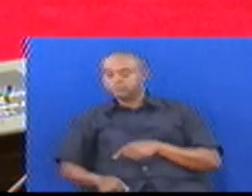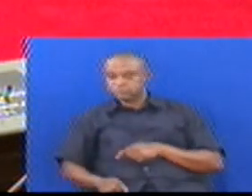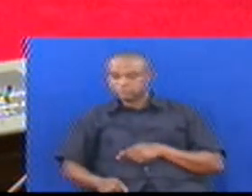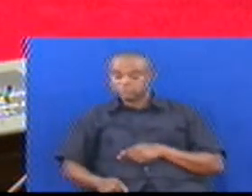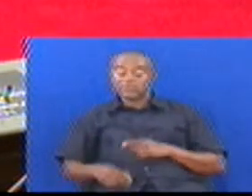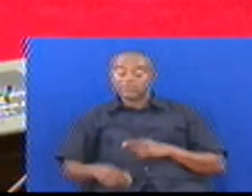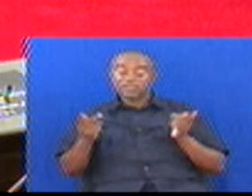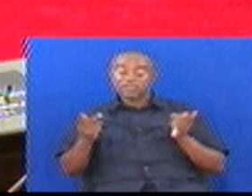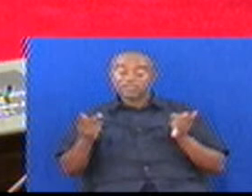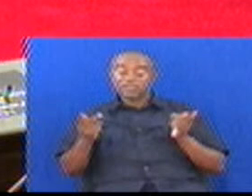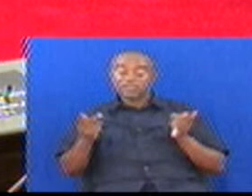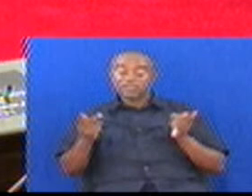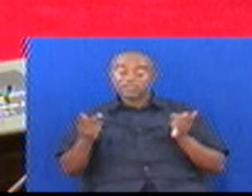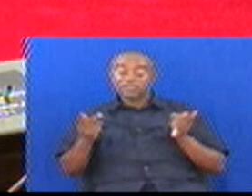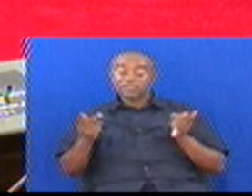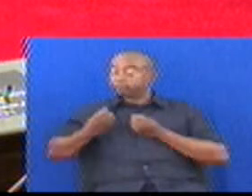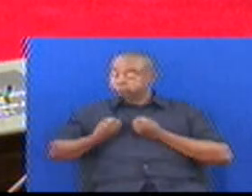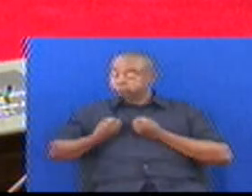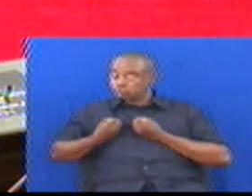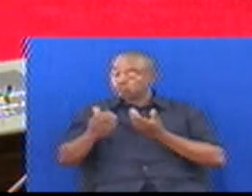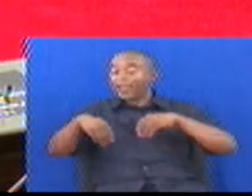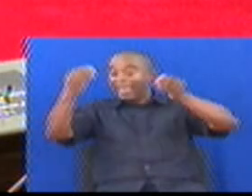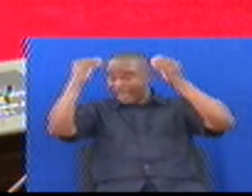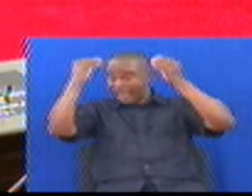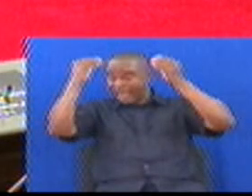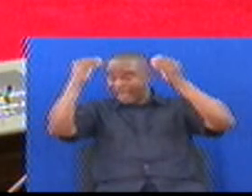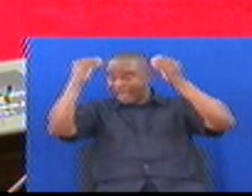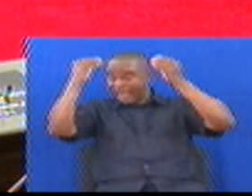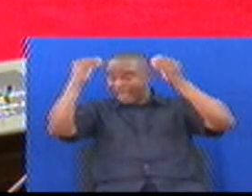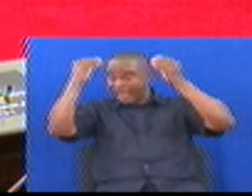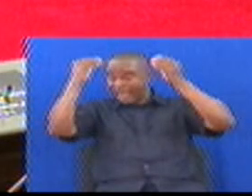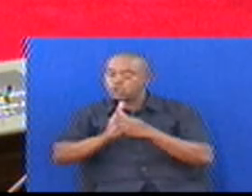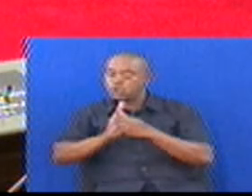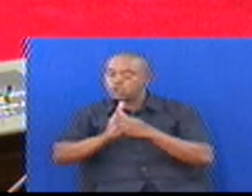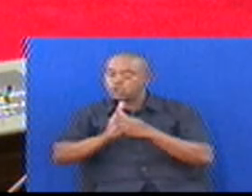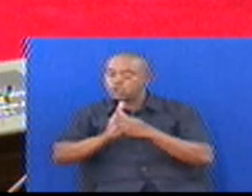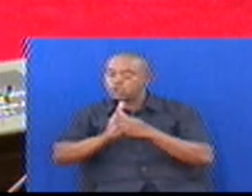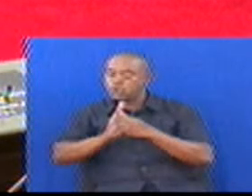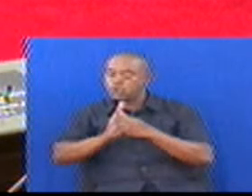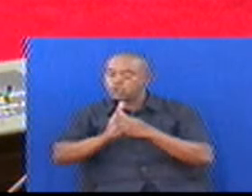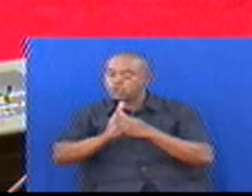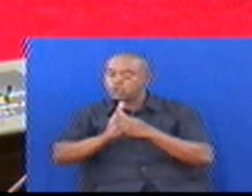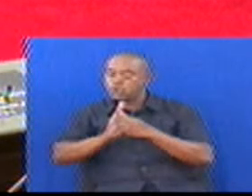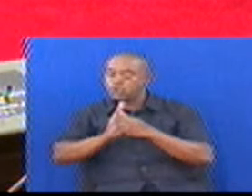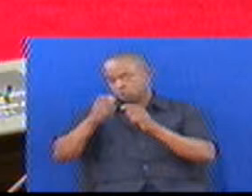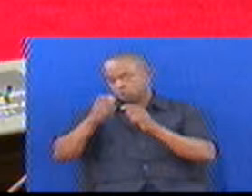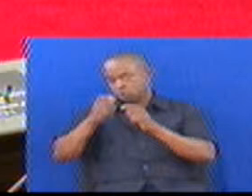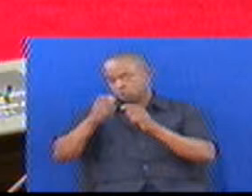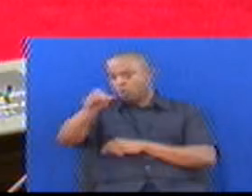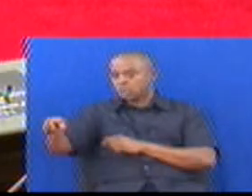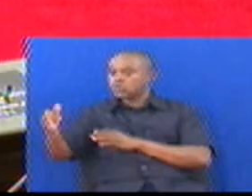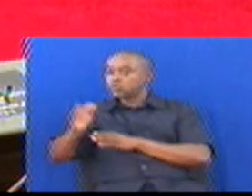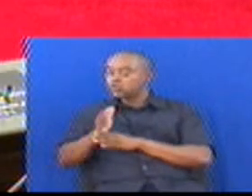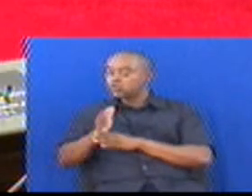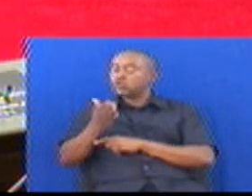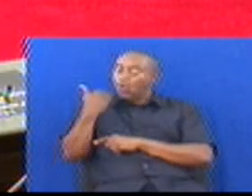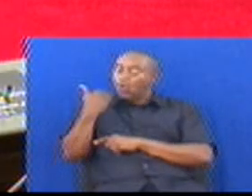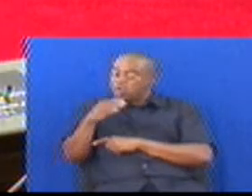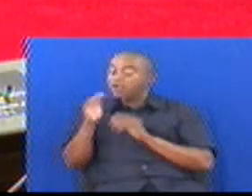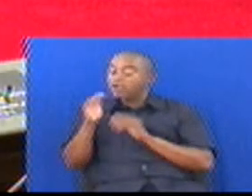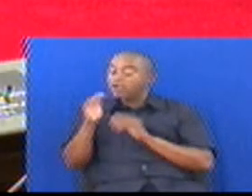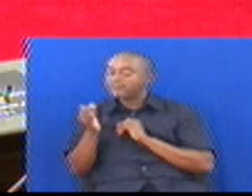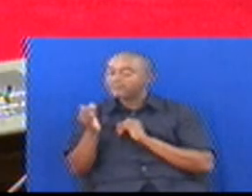Aidha, serikali imeendelea kutoa elimu na miongozo mbalimbali kwa umma juu ya umuhimu wa hifadhi ya mazingira